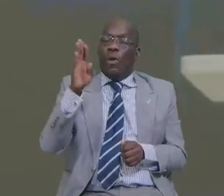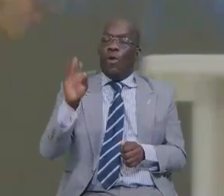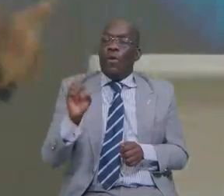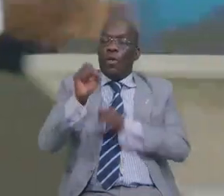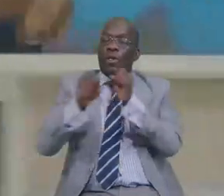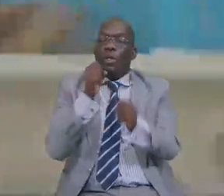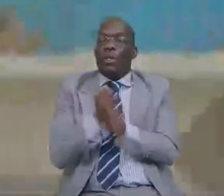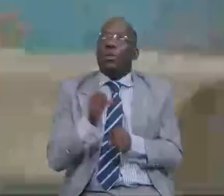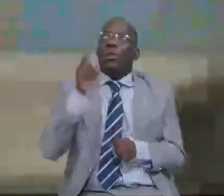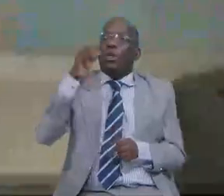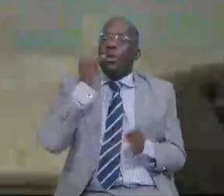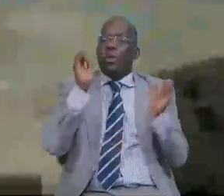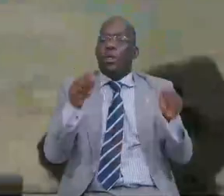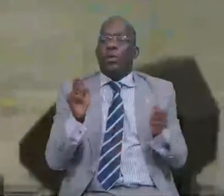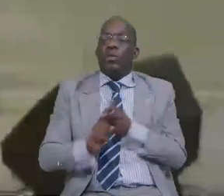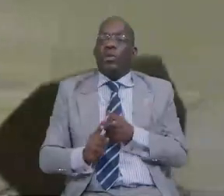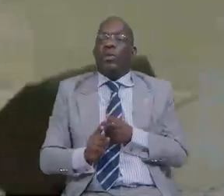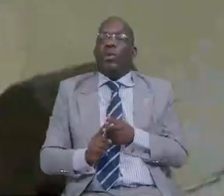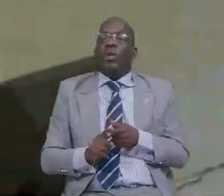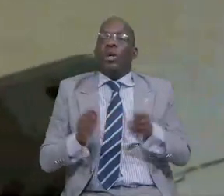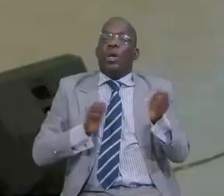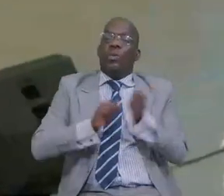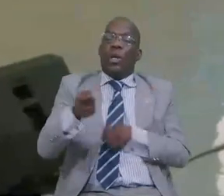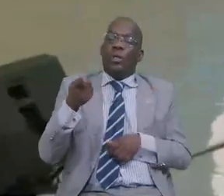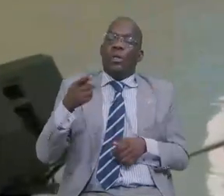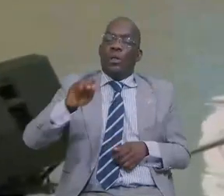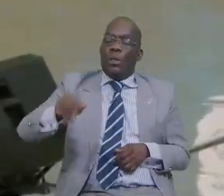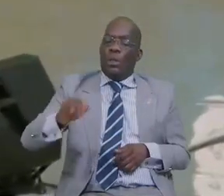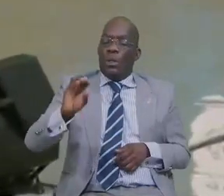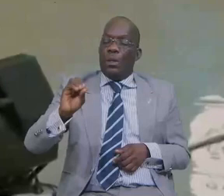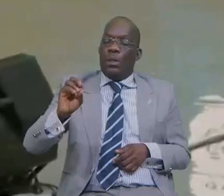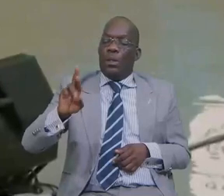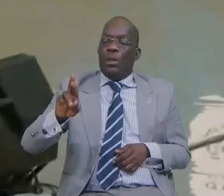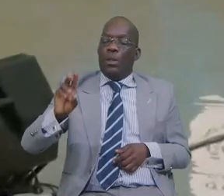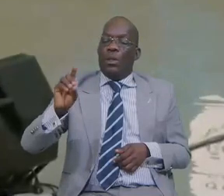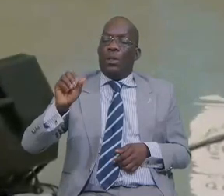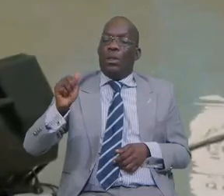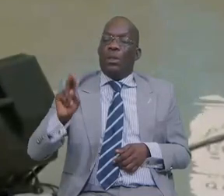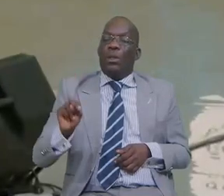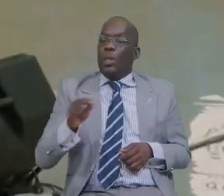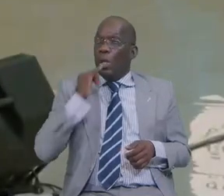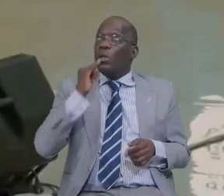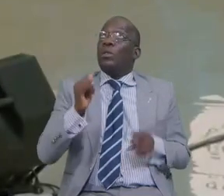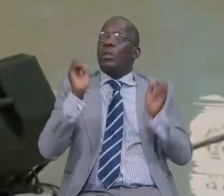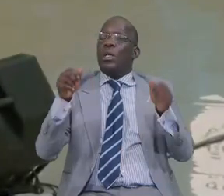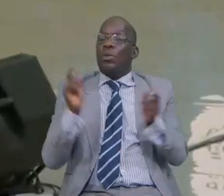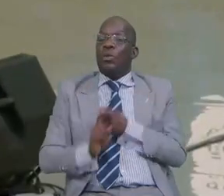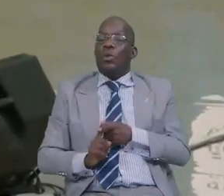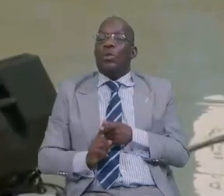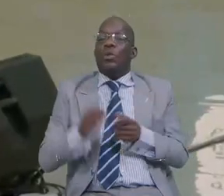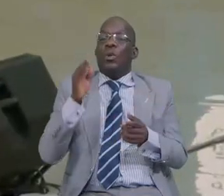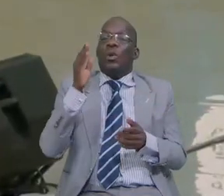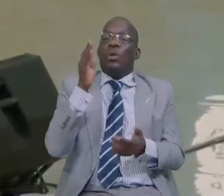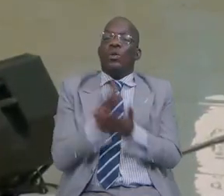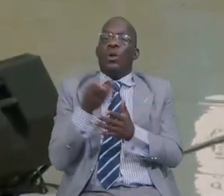Il est capable de nous faire traverser le Jourdain. Il est capable d'arrêter le soleil et de, sous